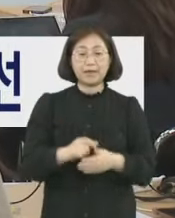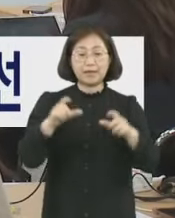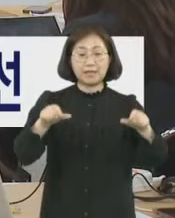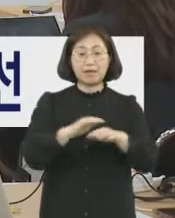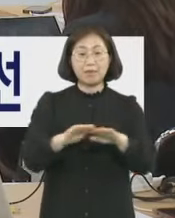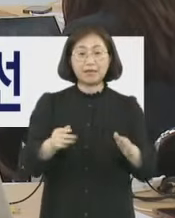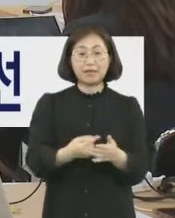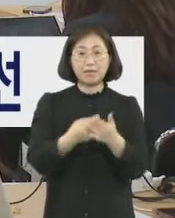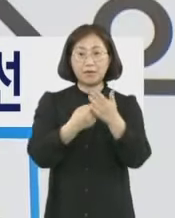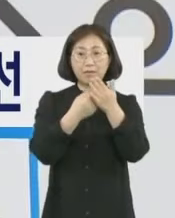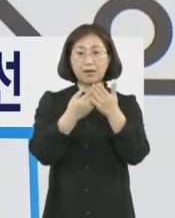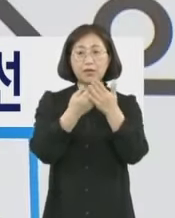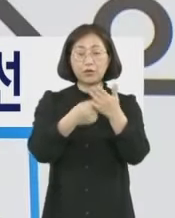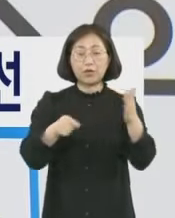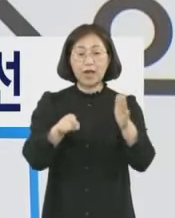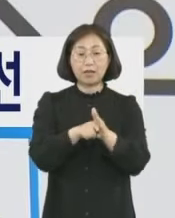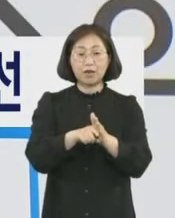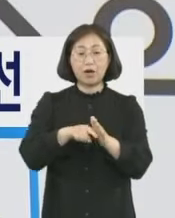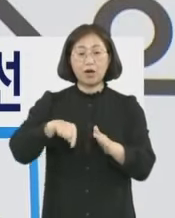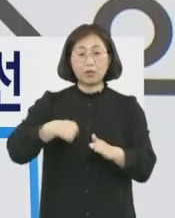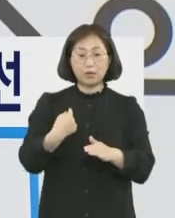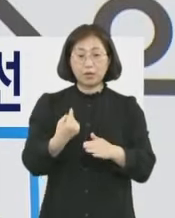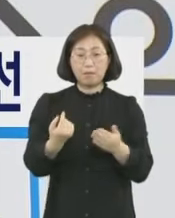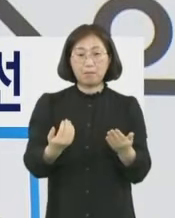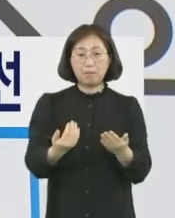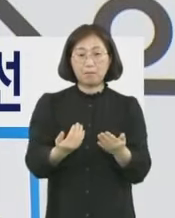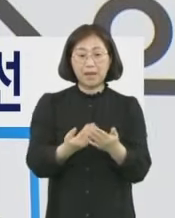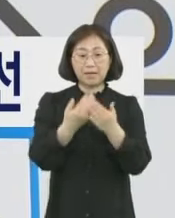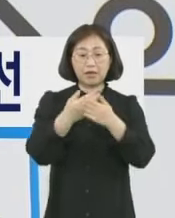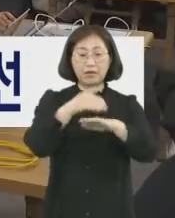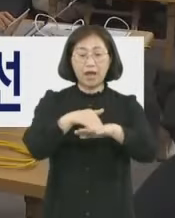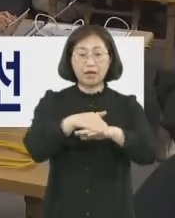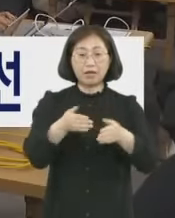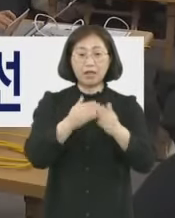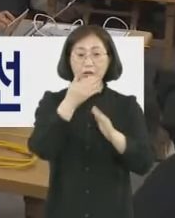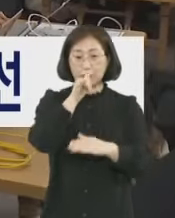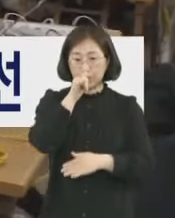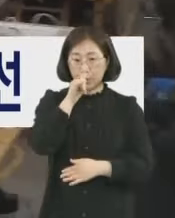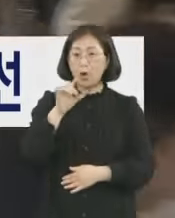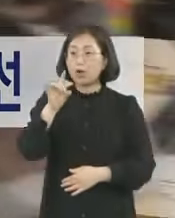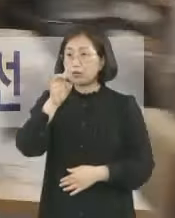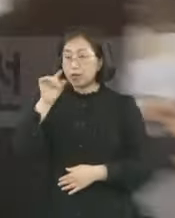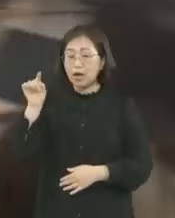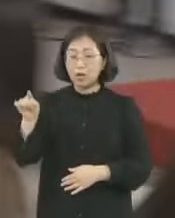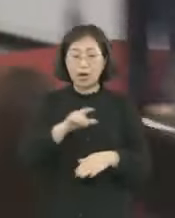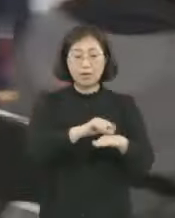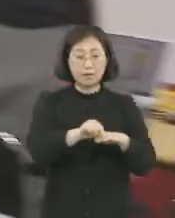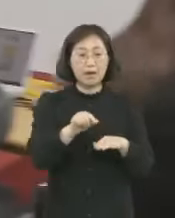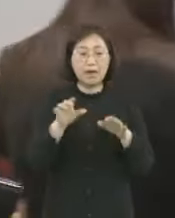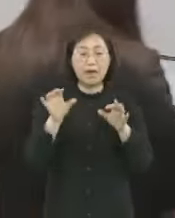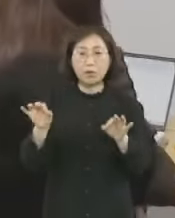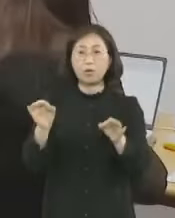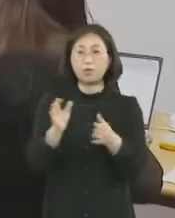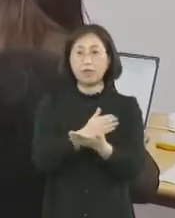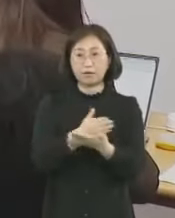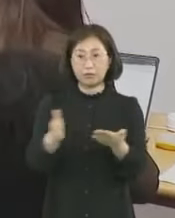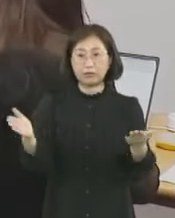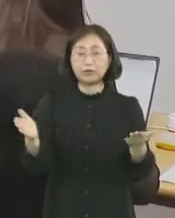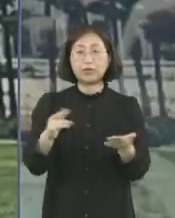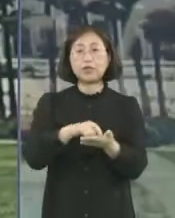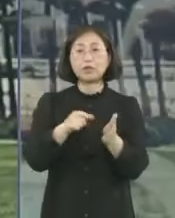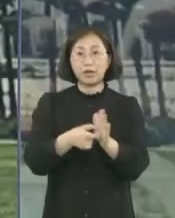위해서는 우선 지역이 독자적으로 발전 계획을 수립할 수 있도록 중앙과 지방의 적절한 재정 배분 방안이 중요하다고